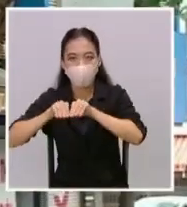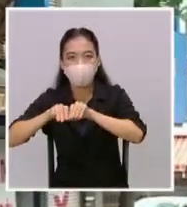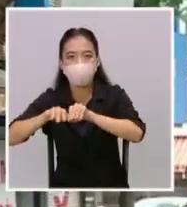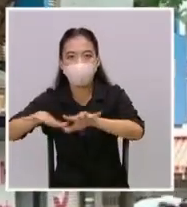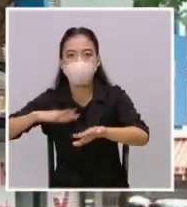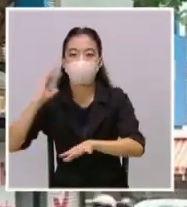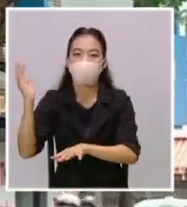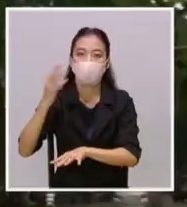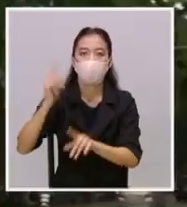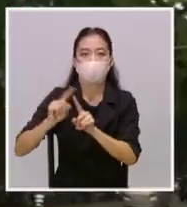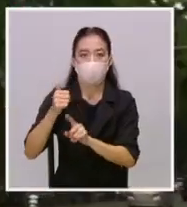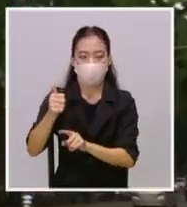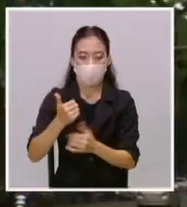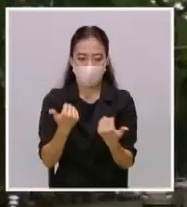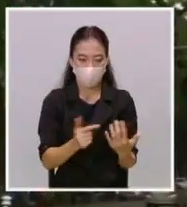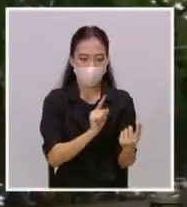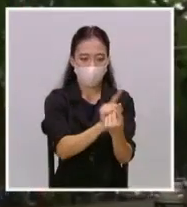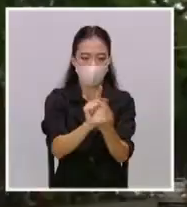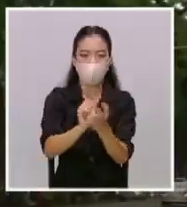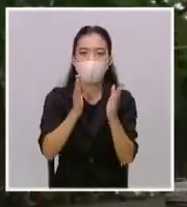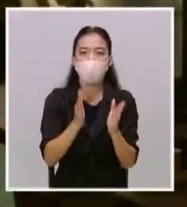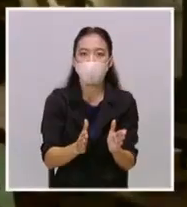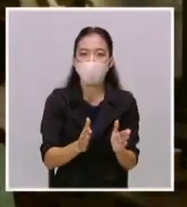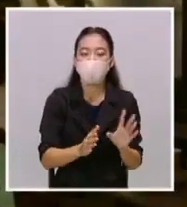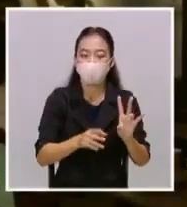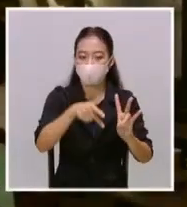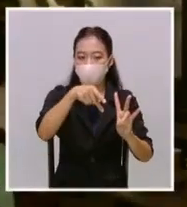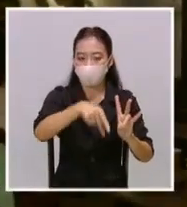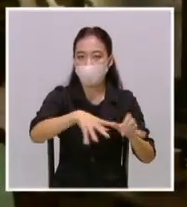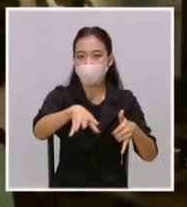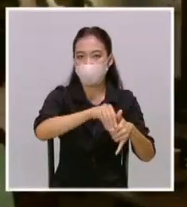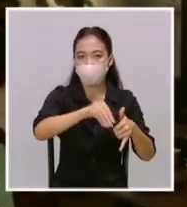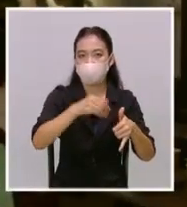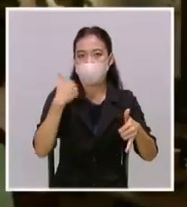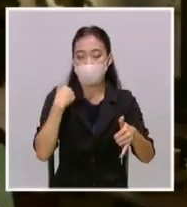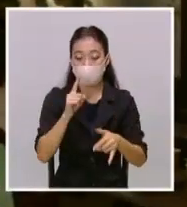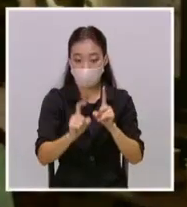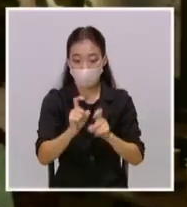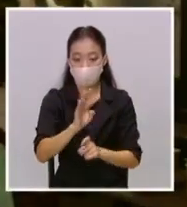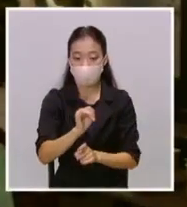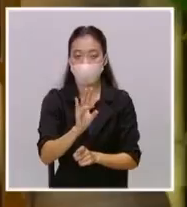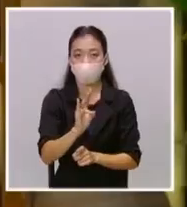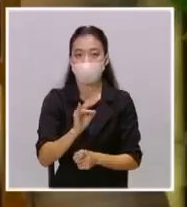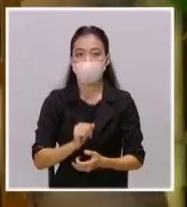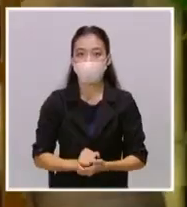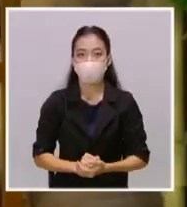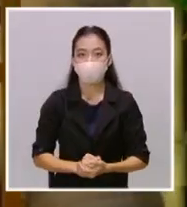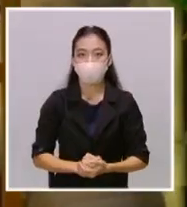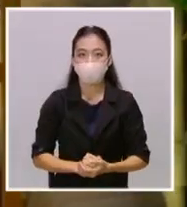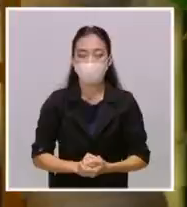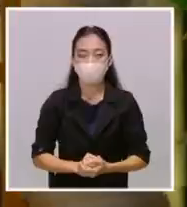ชื้อสะสมแล้วกว่า 7,000 คนแล้วก็เสียชีวิตสะสม47คนด้วยกันครับ